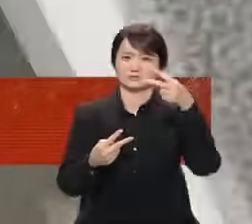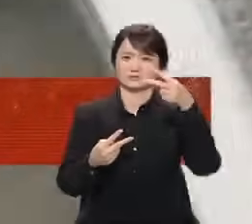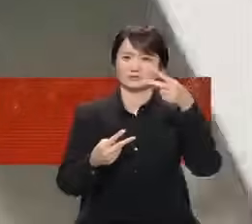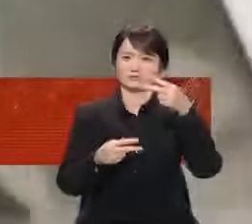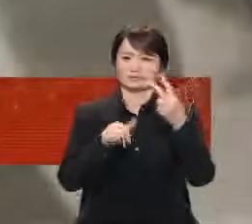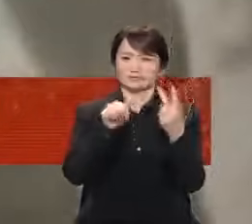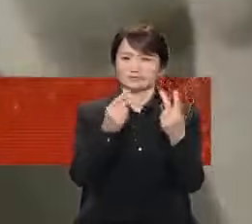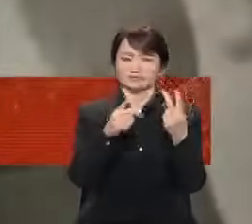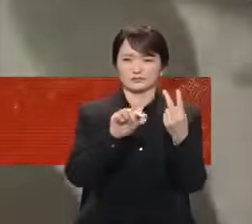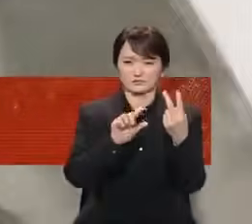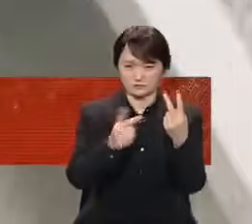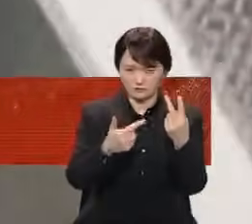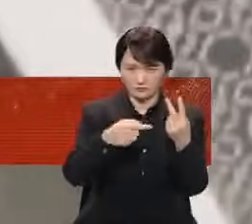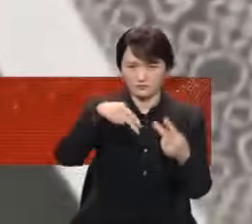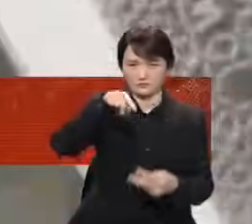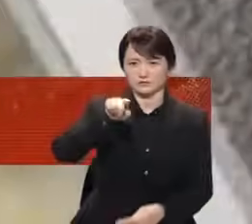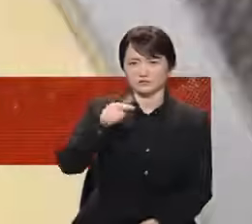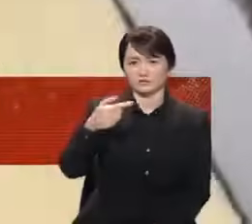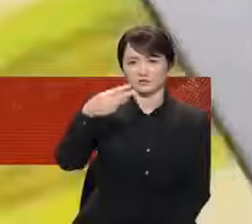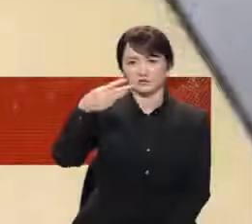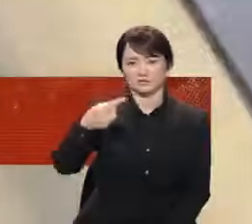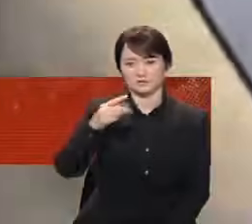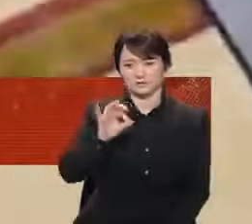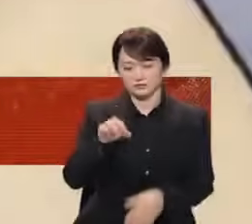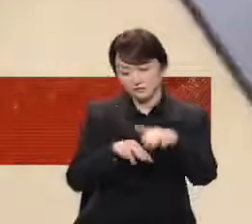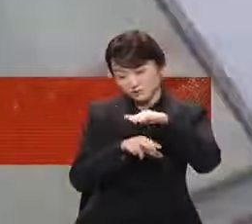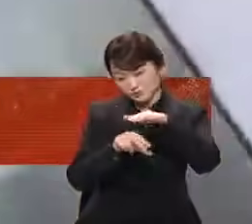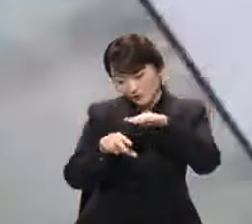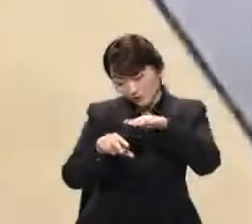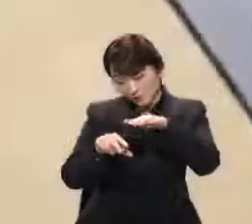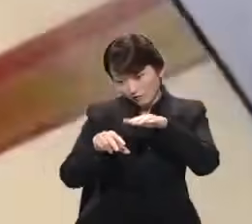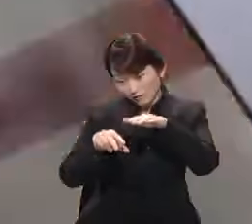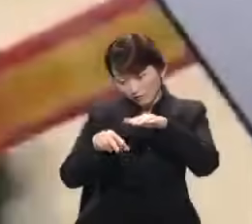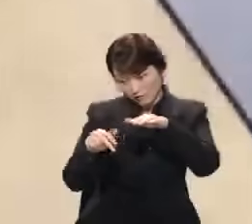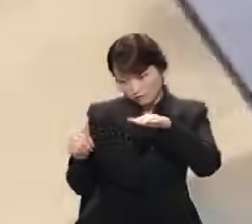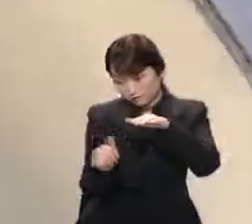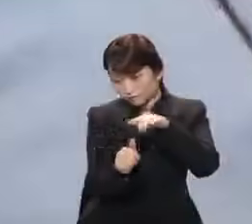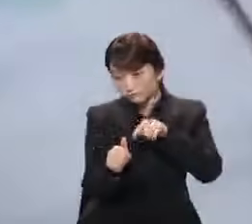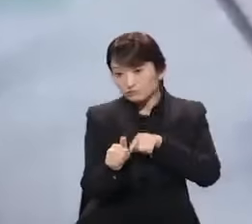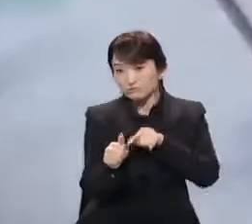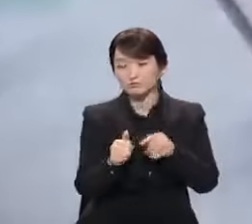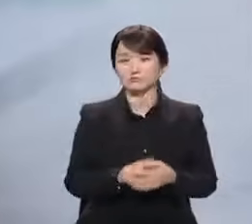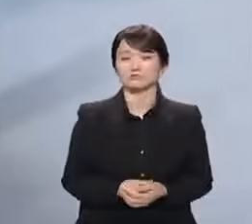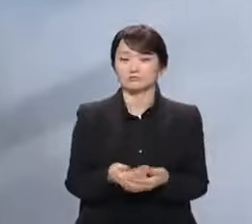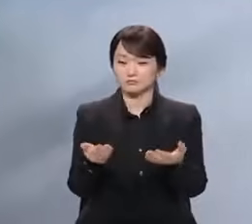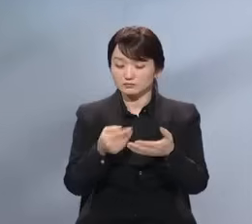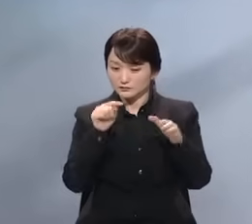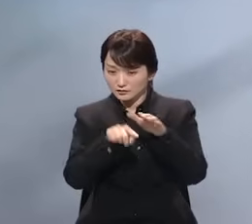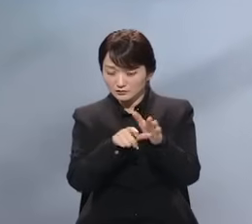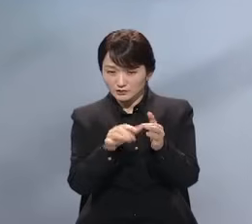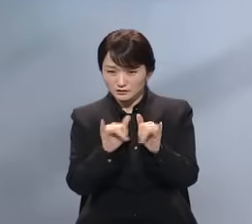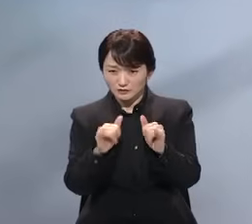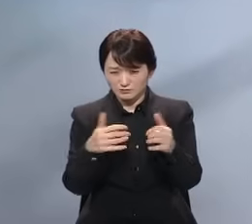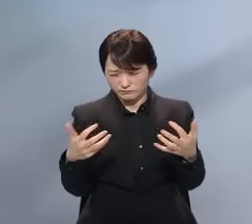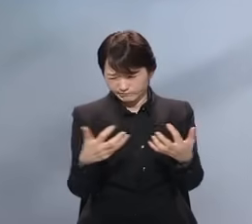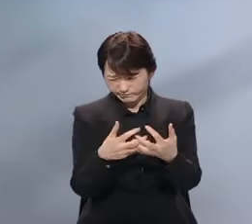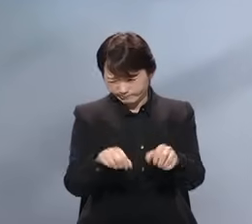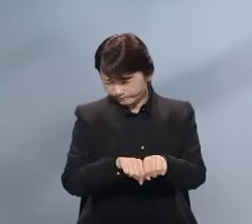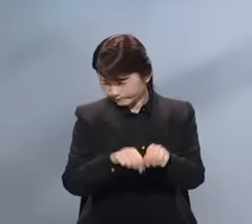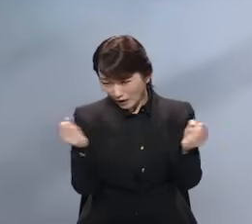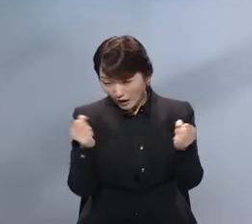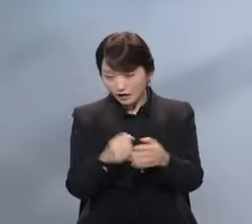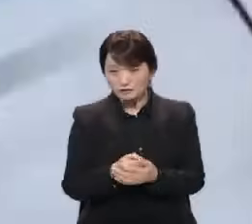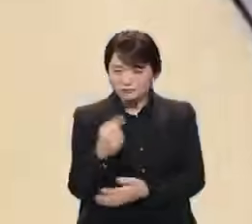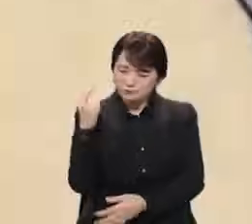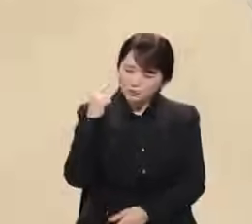2호선 선릉역 출근 시간에 있었던 일인데 어디선가 이날도 이제 출근 시간이니까 사람도 많았대요. 후루룩 후루룩 소리가